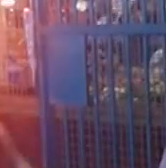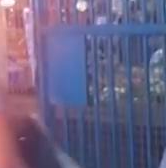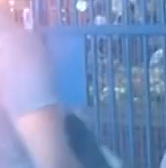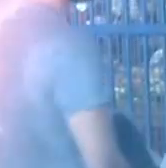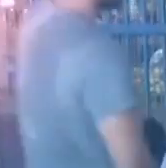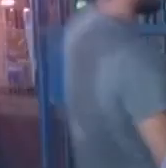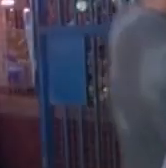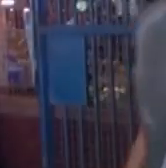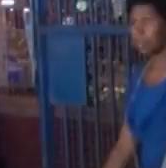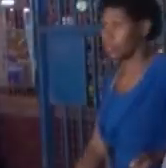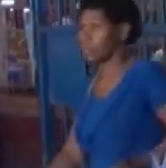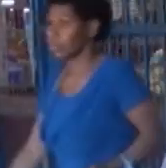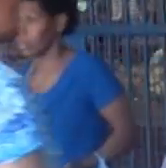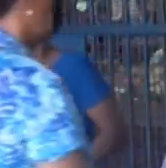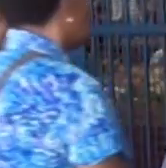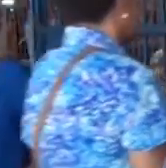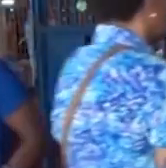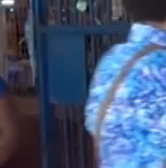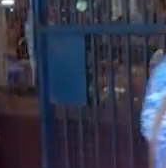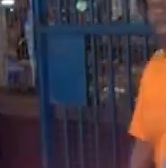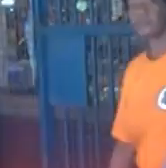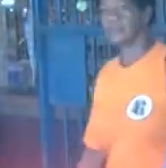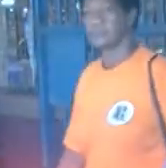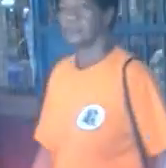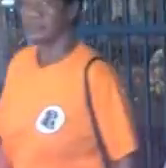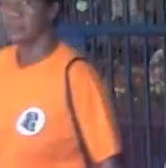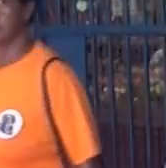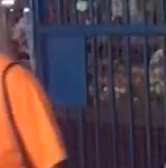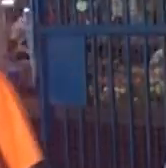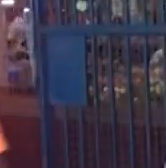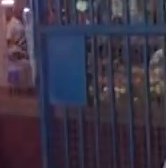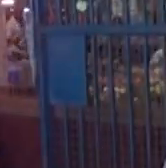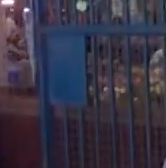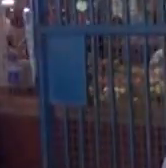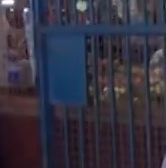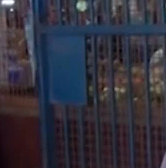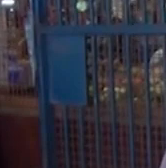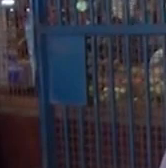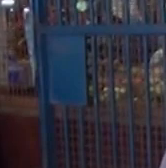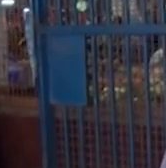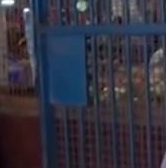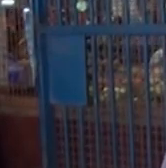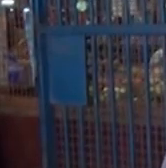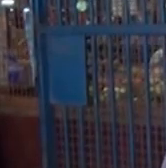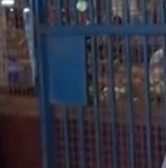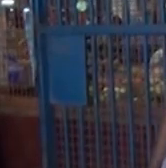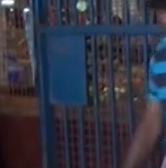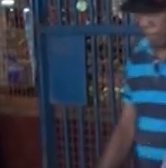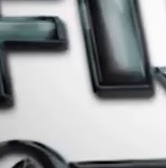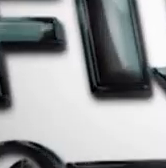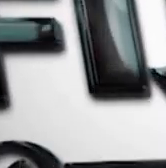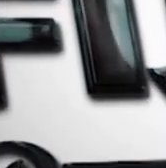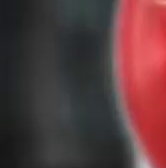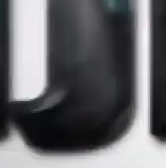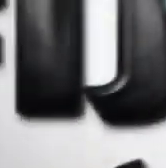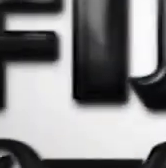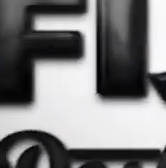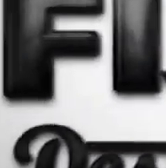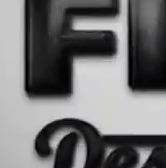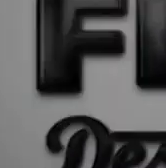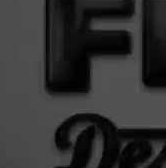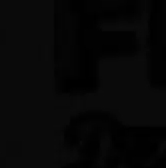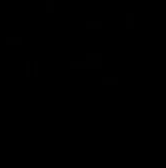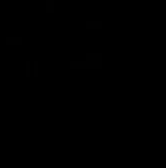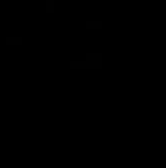कुमार स्वामी नायक है गोंगो लिबू लटोका रेडियो फीजी 2 में पुराना गाना लगे हमें बहुत अच्छा लगे रेडियो फीजी